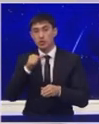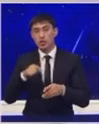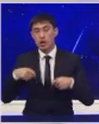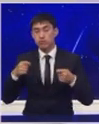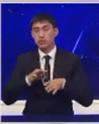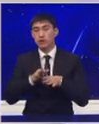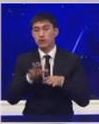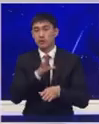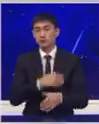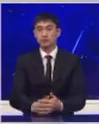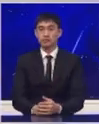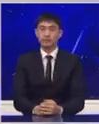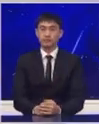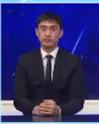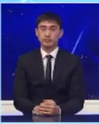атап өтті.